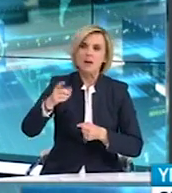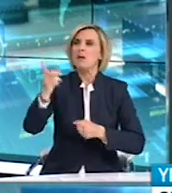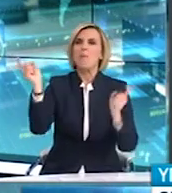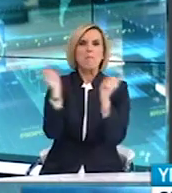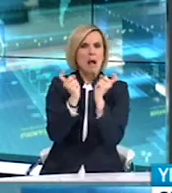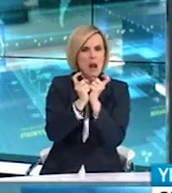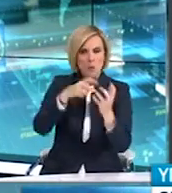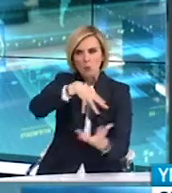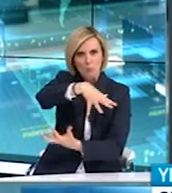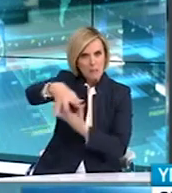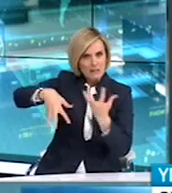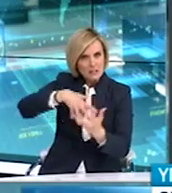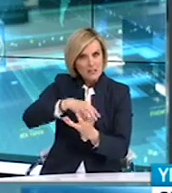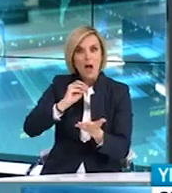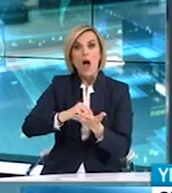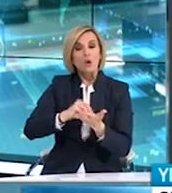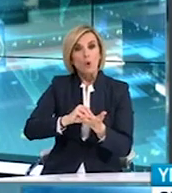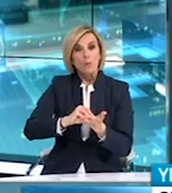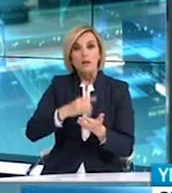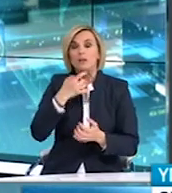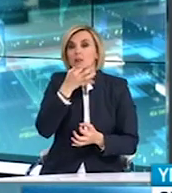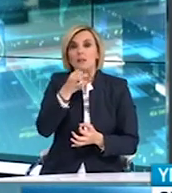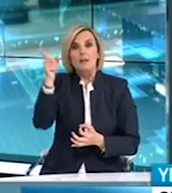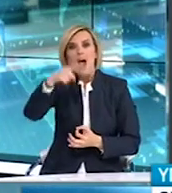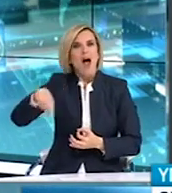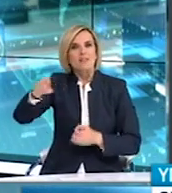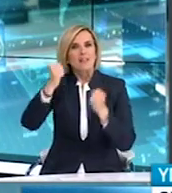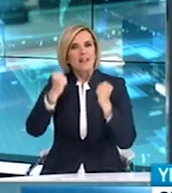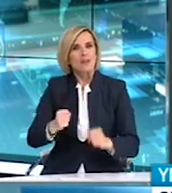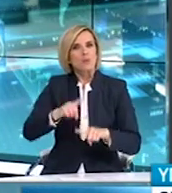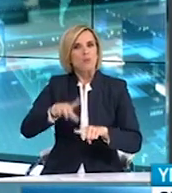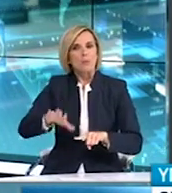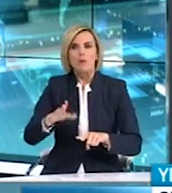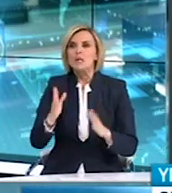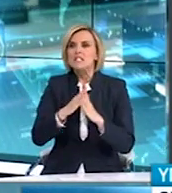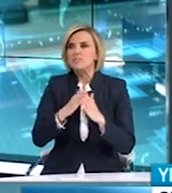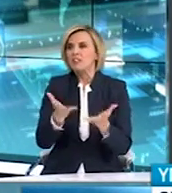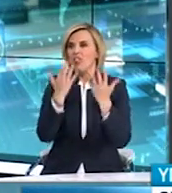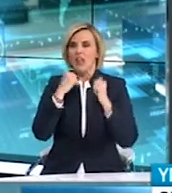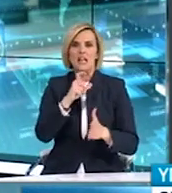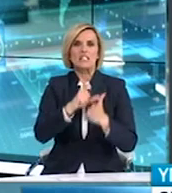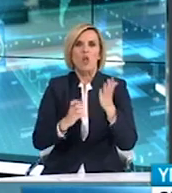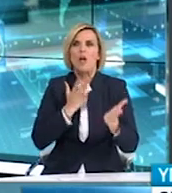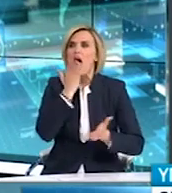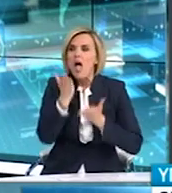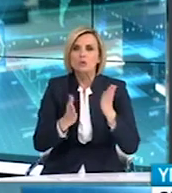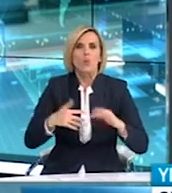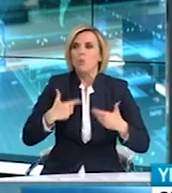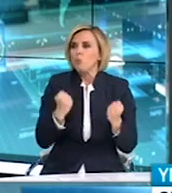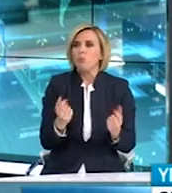Προστασίας, συμπεριλαμβανομένου του ερωτήματος αν έχουν κάπου να μείνουν, και εκείνοι που αρνούνται να προσκομίσουν αποδεικτικά των λόγων που